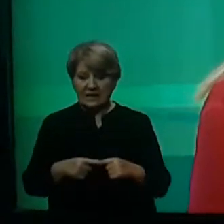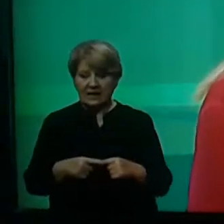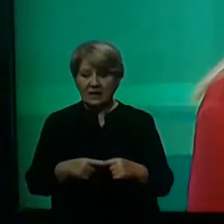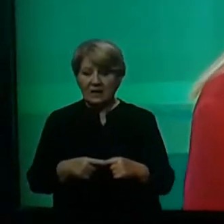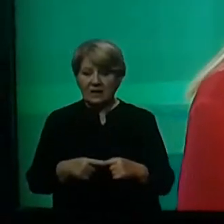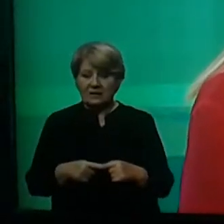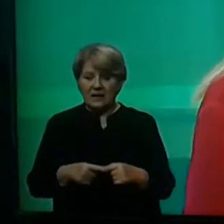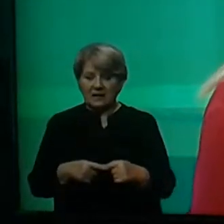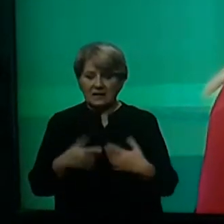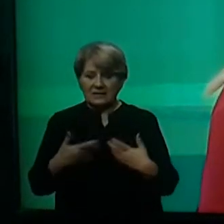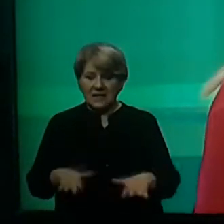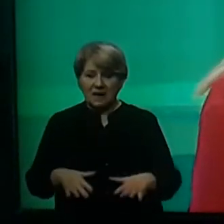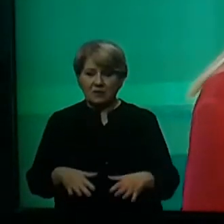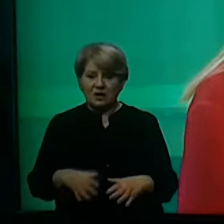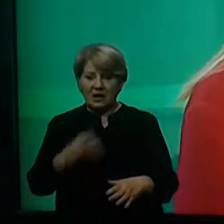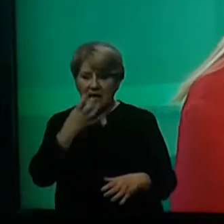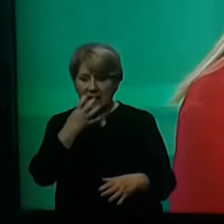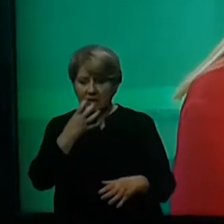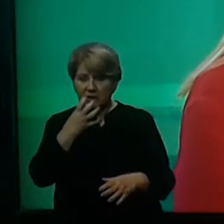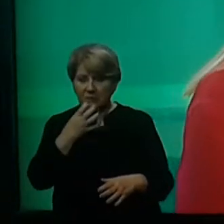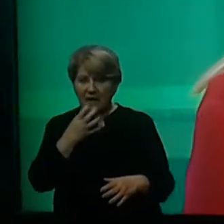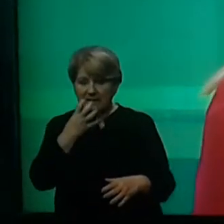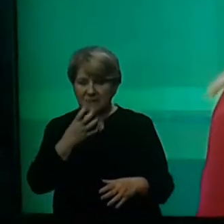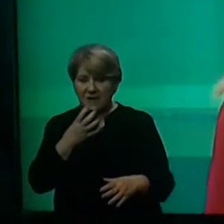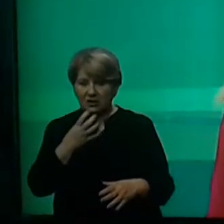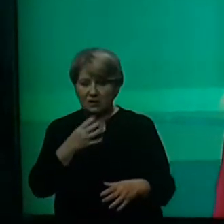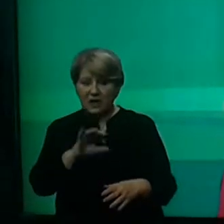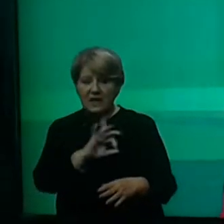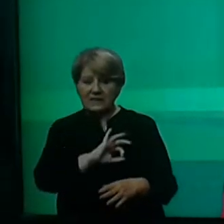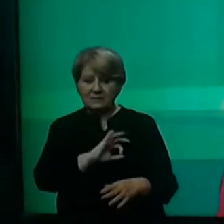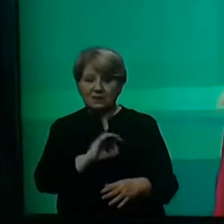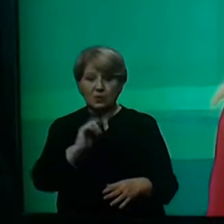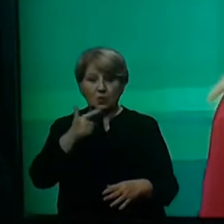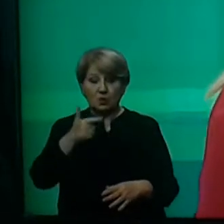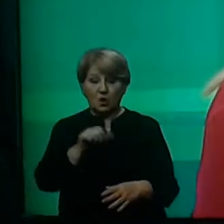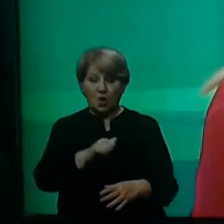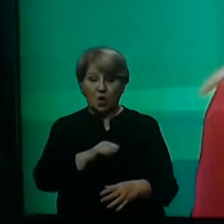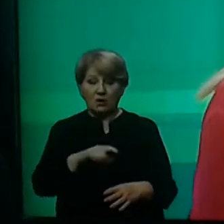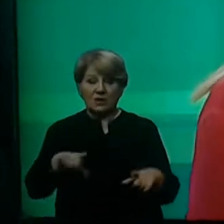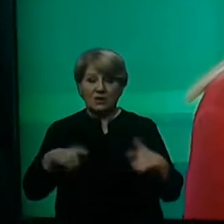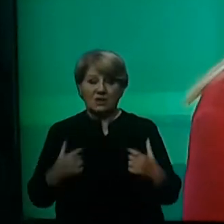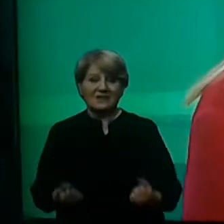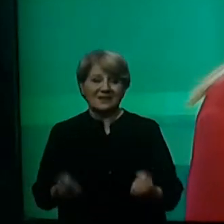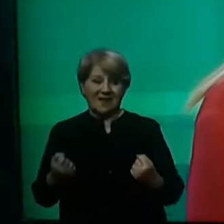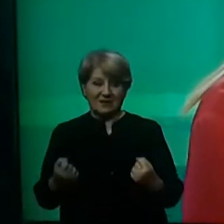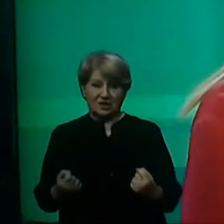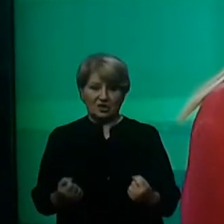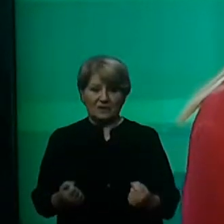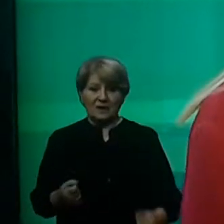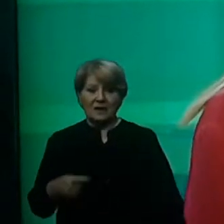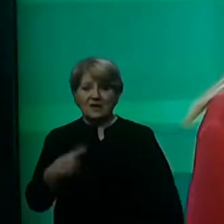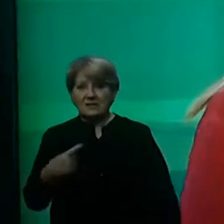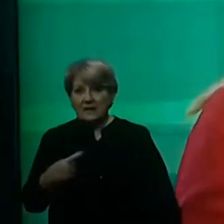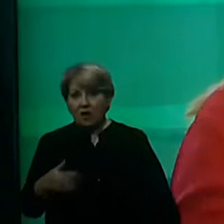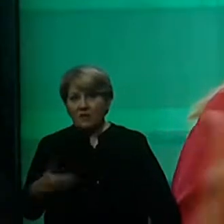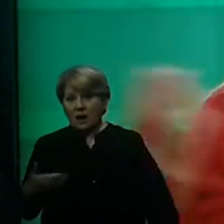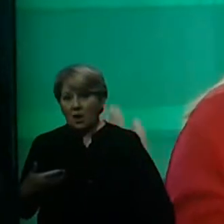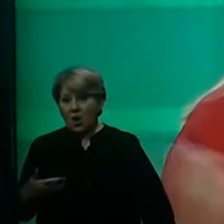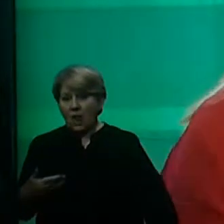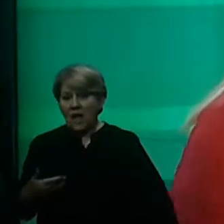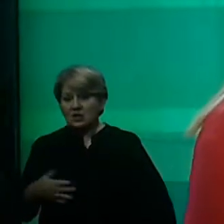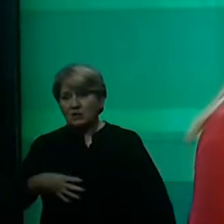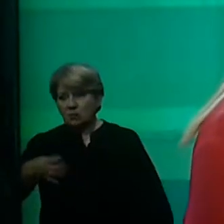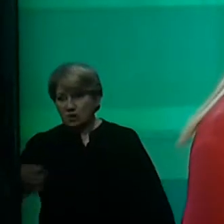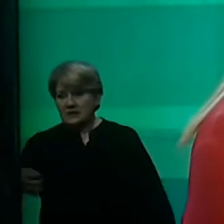izrazita slabost mišića, respiratorna insuficijencija i smrt u 2. godini života za ove najteže. Za ove malo lakše, to